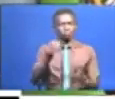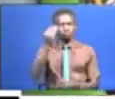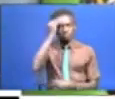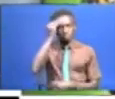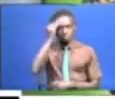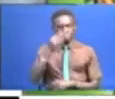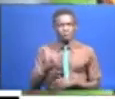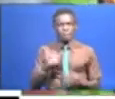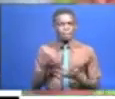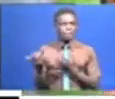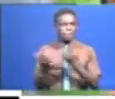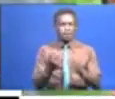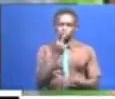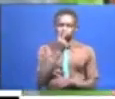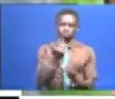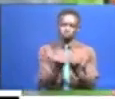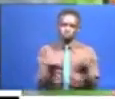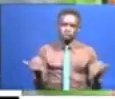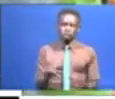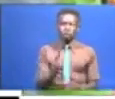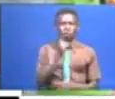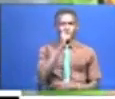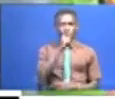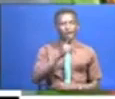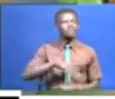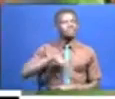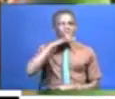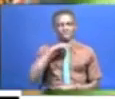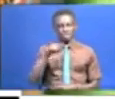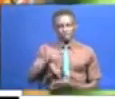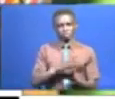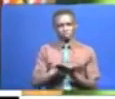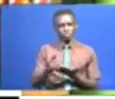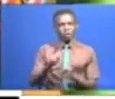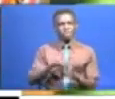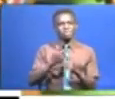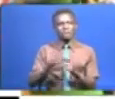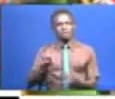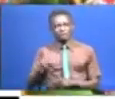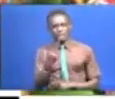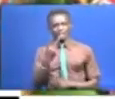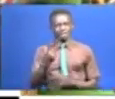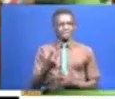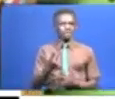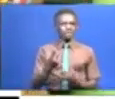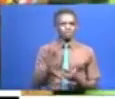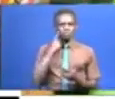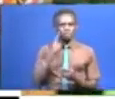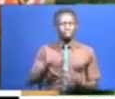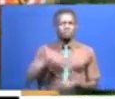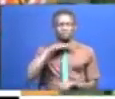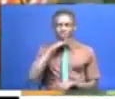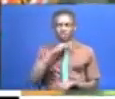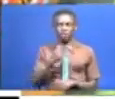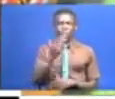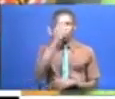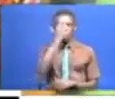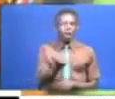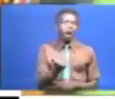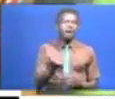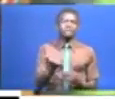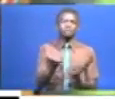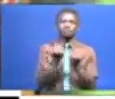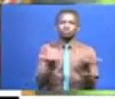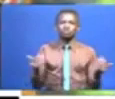niliwaleta, lakini mtoto mmoja akapass kwa hii wiki tu, alafu mwingine tena akamfuata. Kwa nini watoto wanapass kwa hapa na tuko na mwalimu